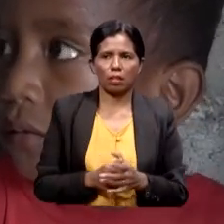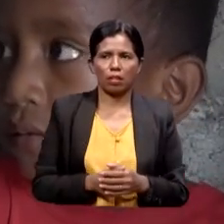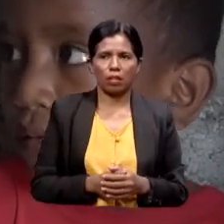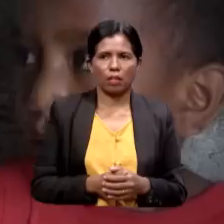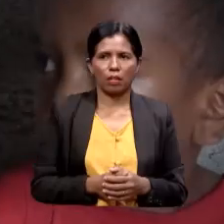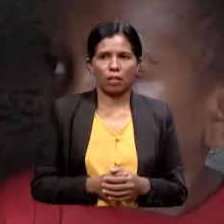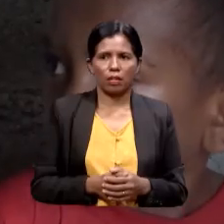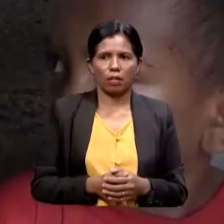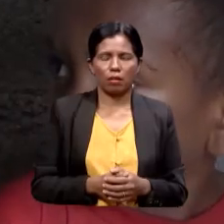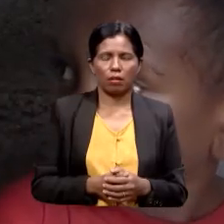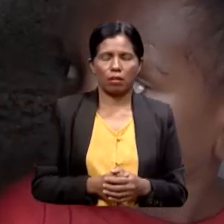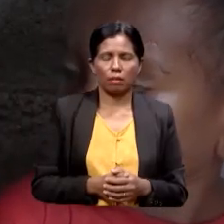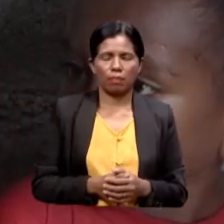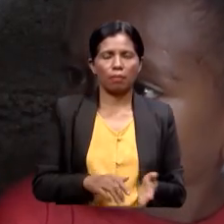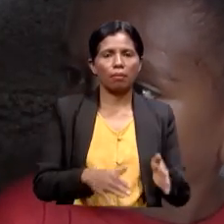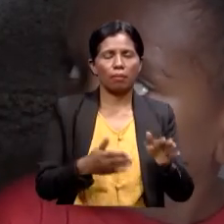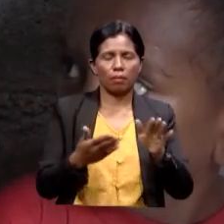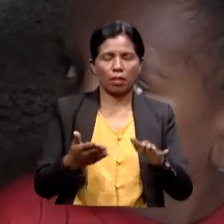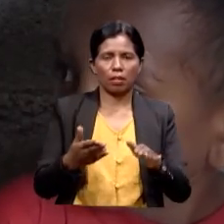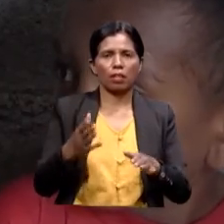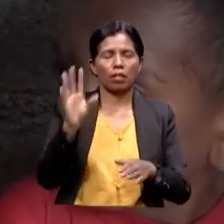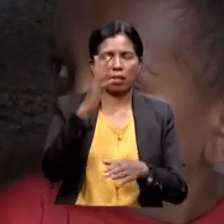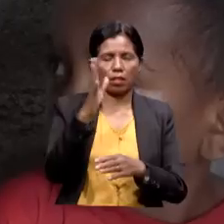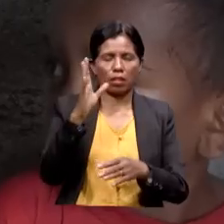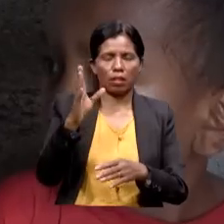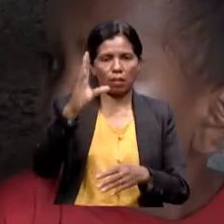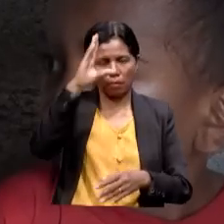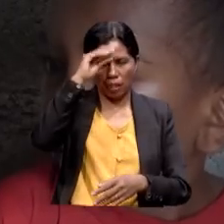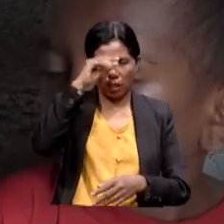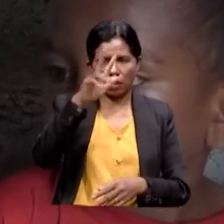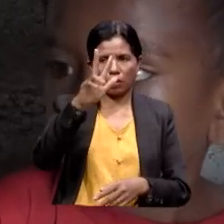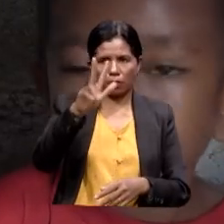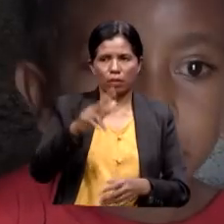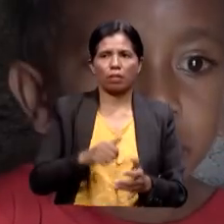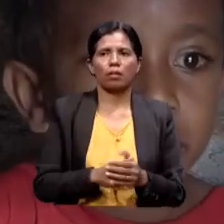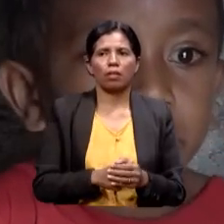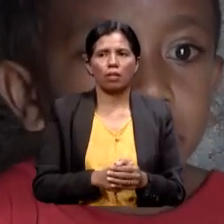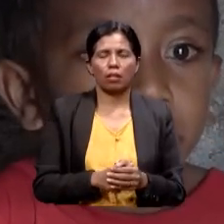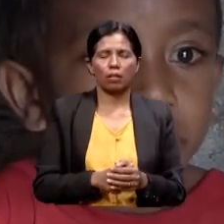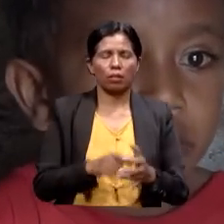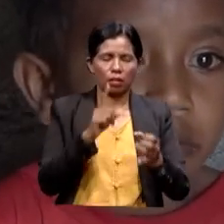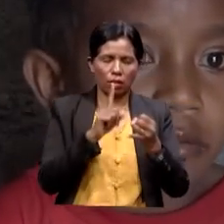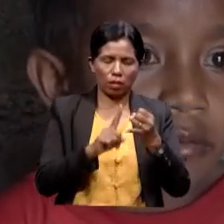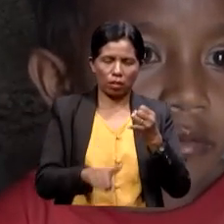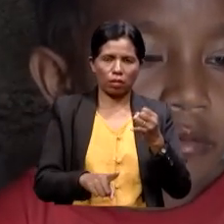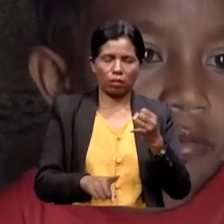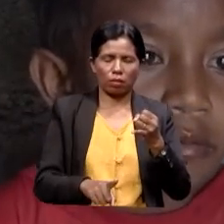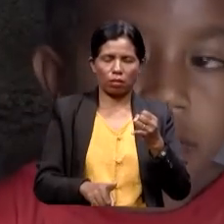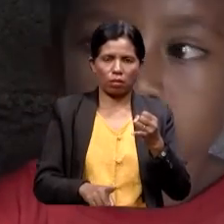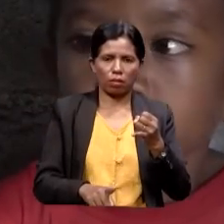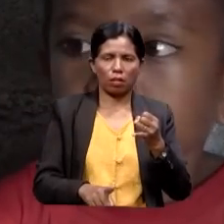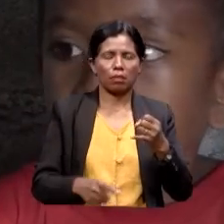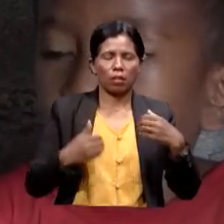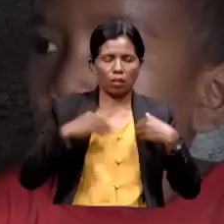Masa yang larang mana tulu. Mai palene ide itu semak mai palene hahuri sirna Roma puin moras bamate.